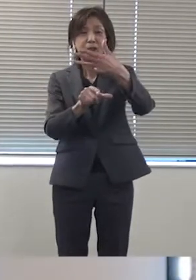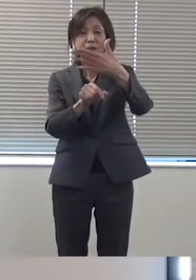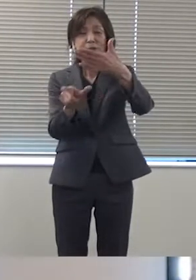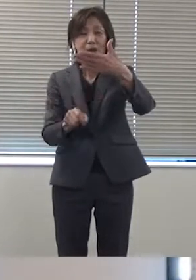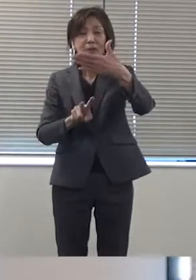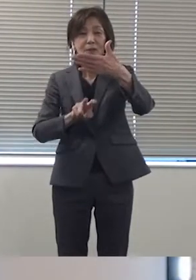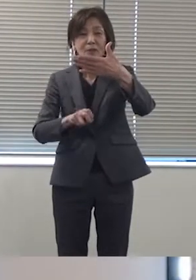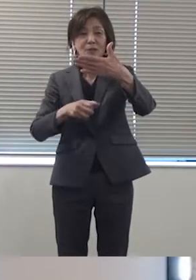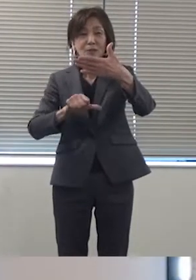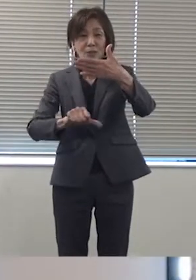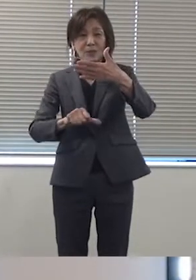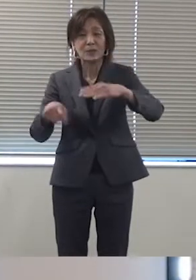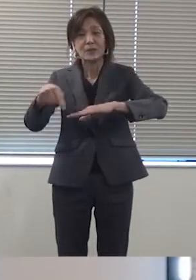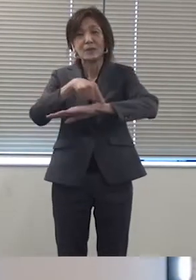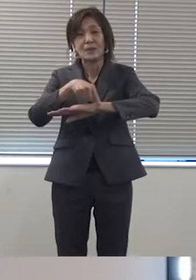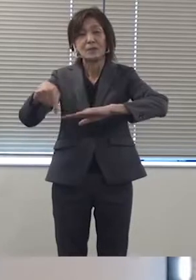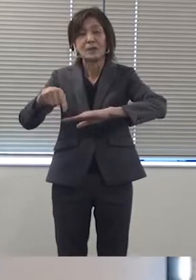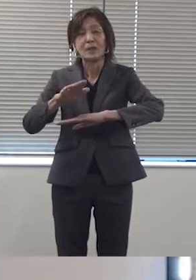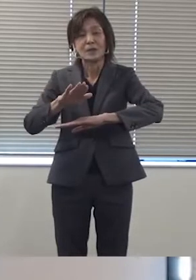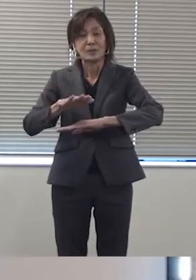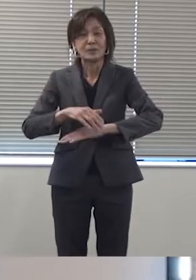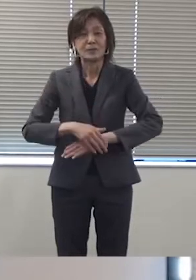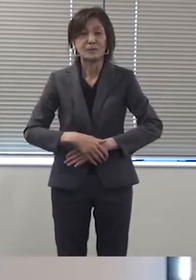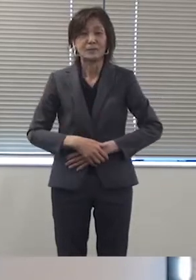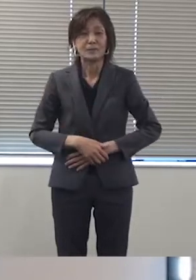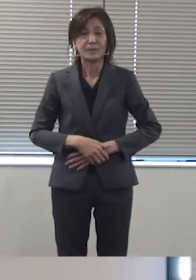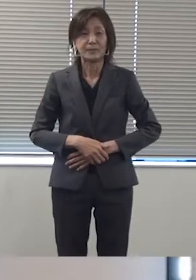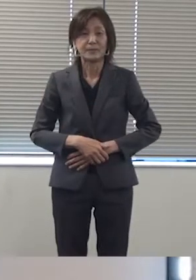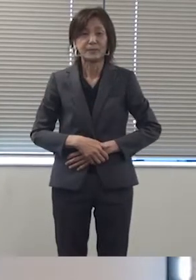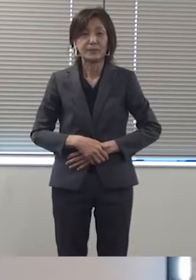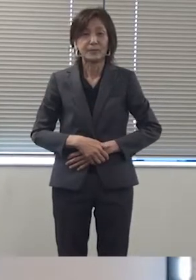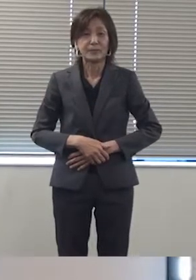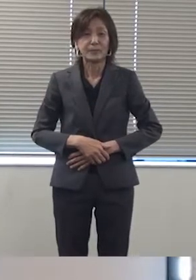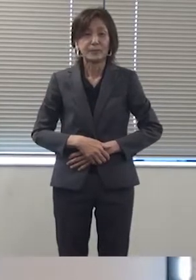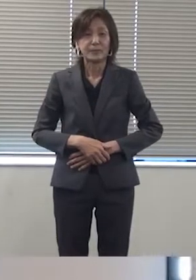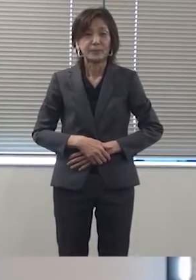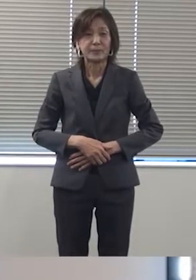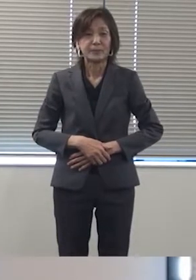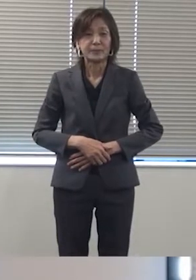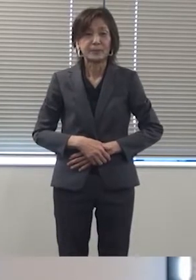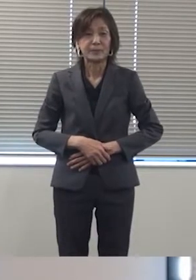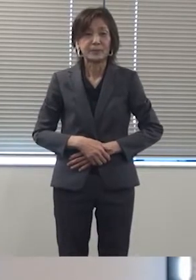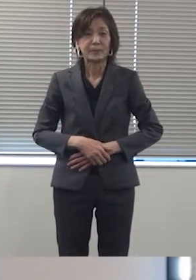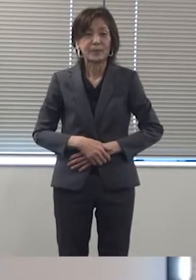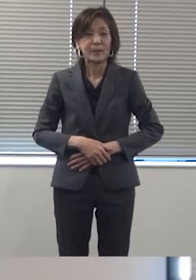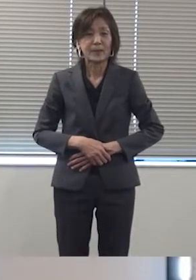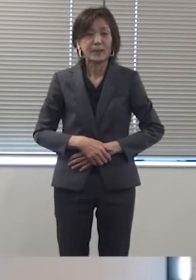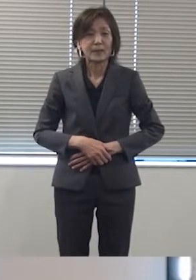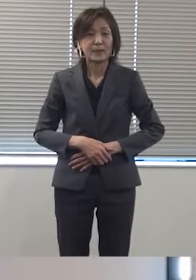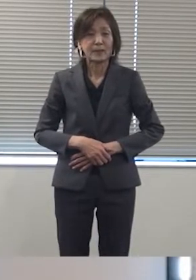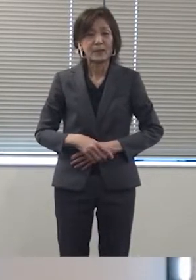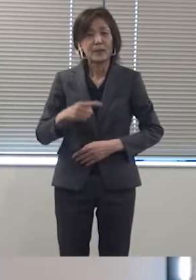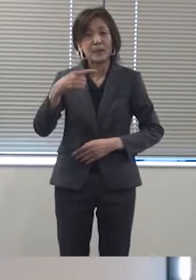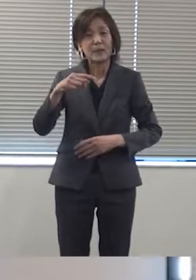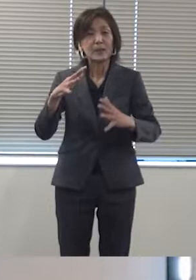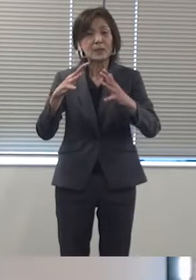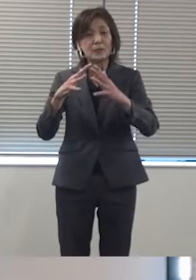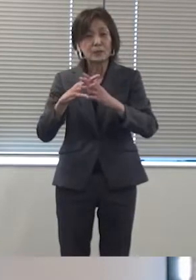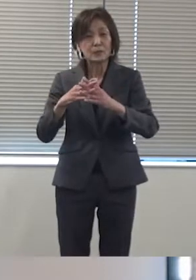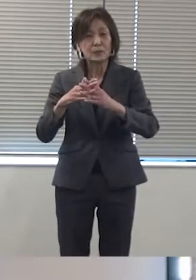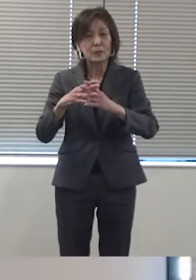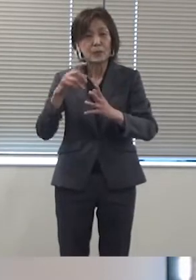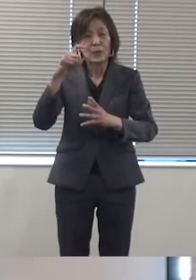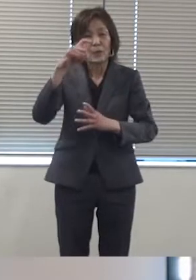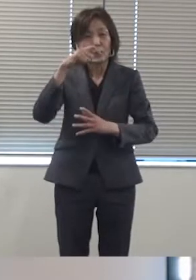その下ですが、旧石崖住宅、陸の方に旧石崖住宅というですね、高知の施